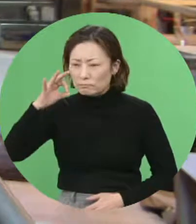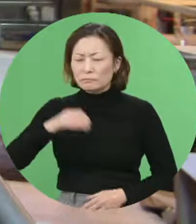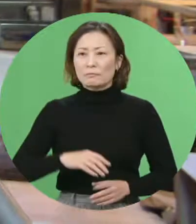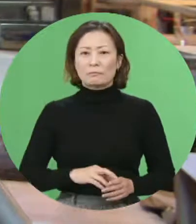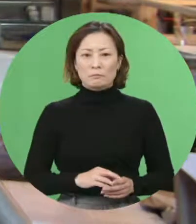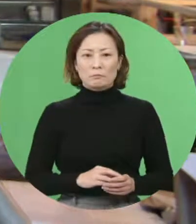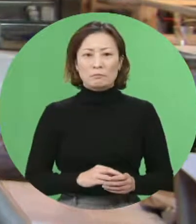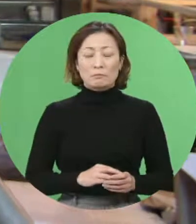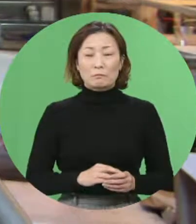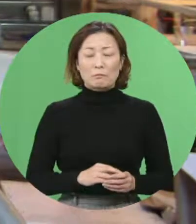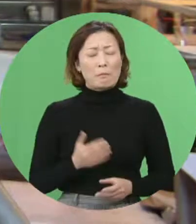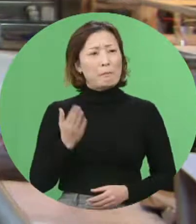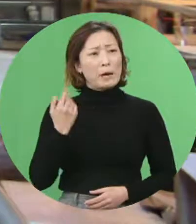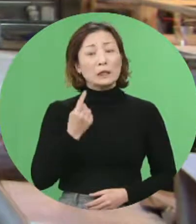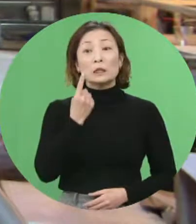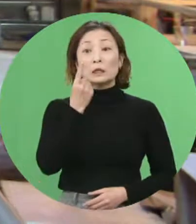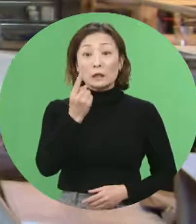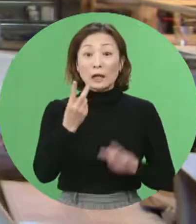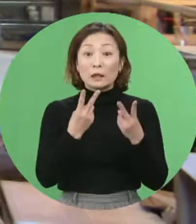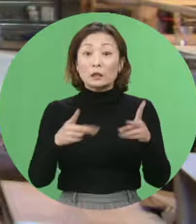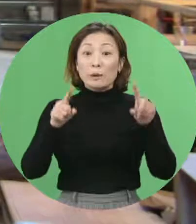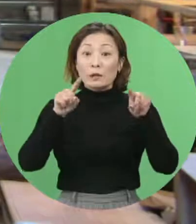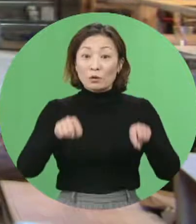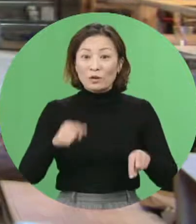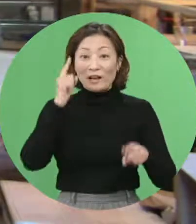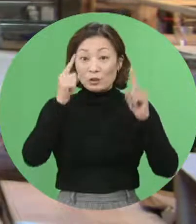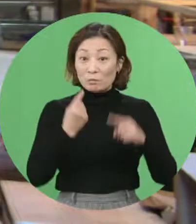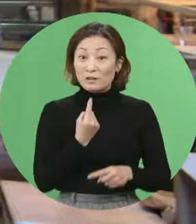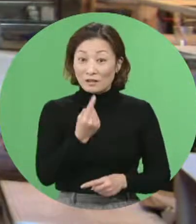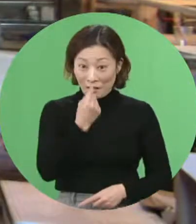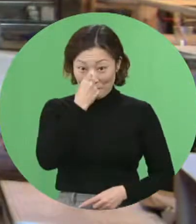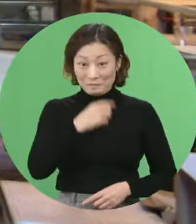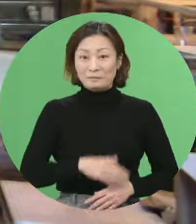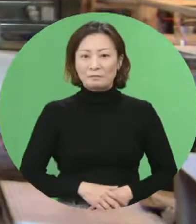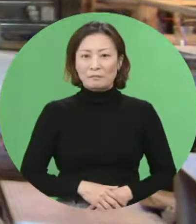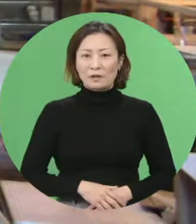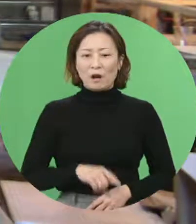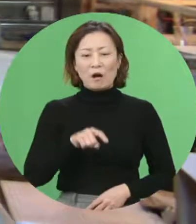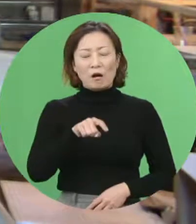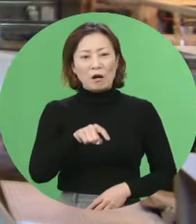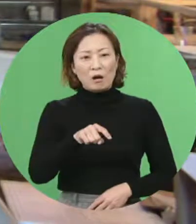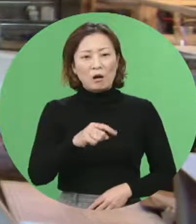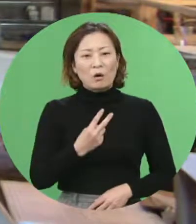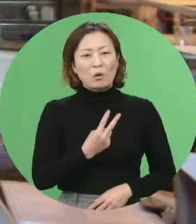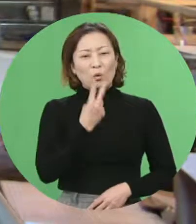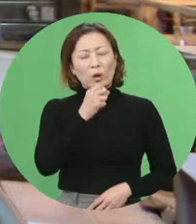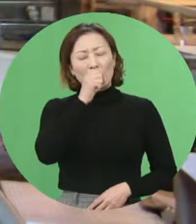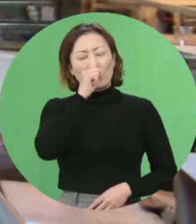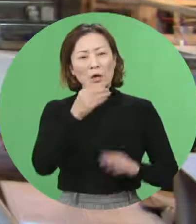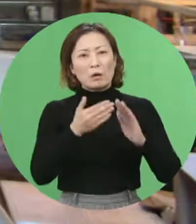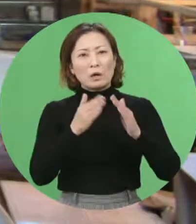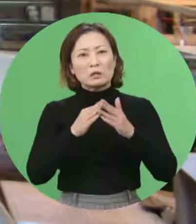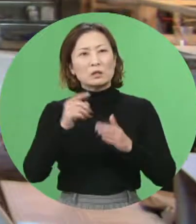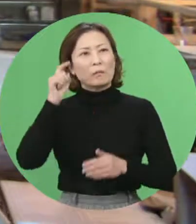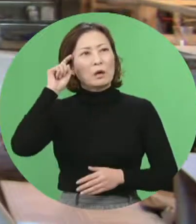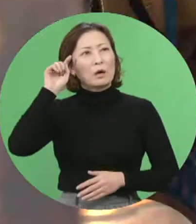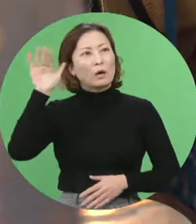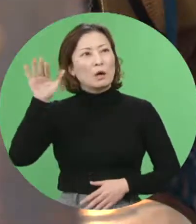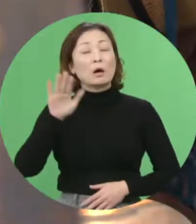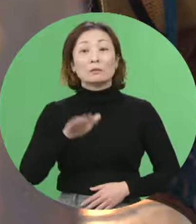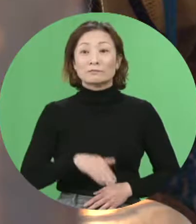雰囲気のいい、一回イベントに遊びに来たことがあって、なんだか雰囲気のいい町だったなって思い出して